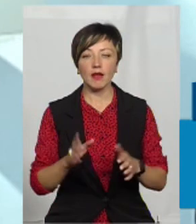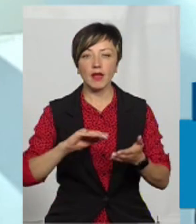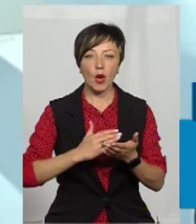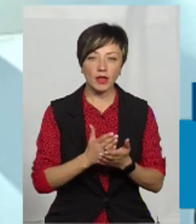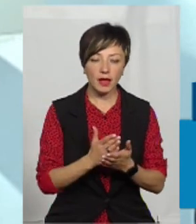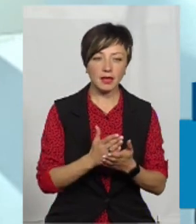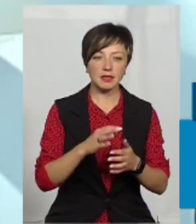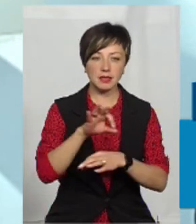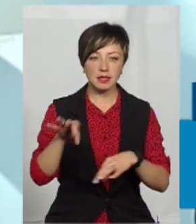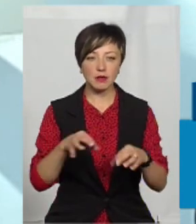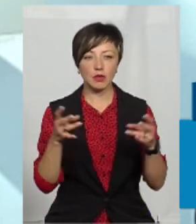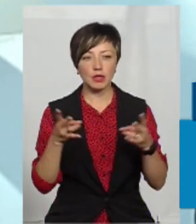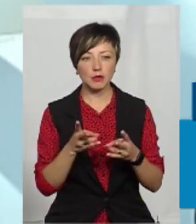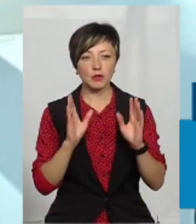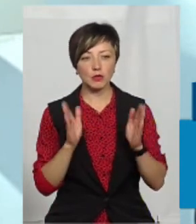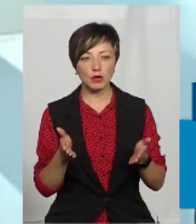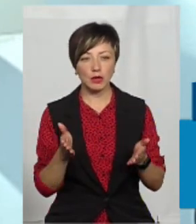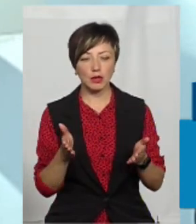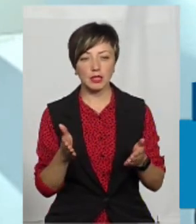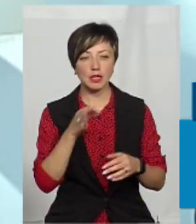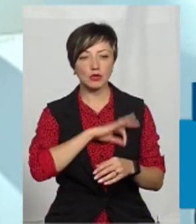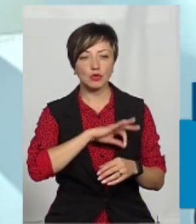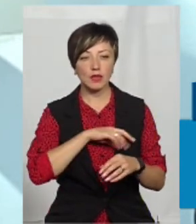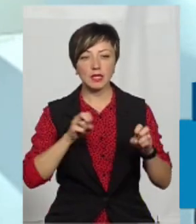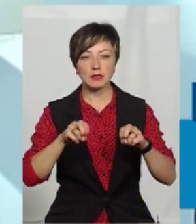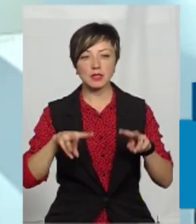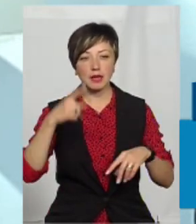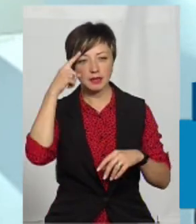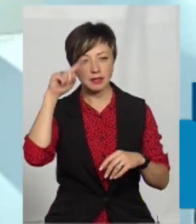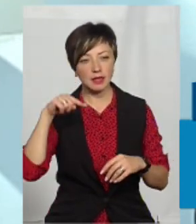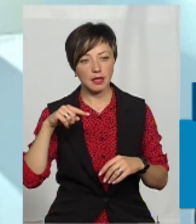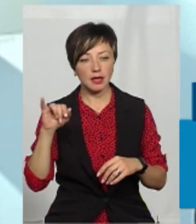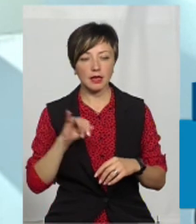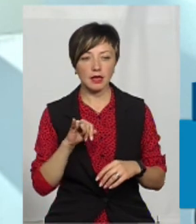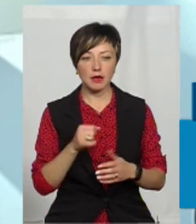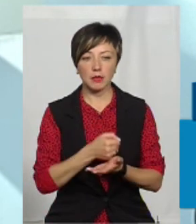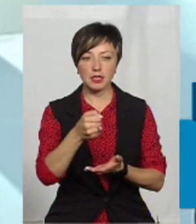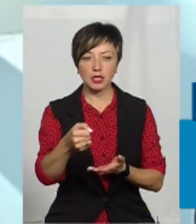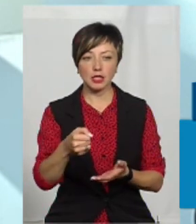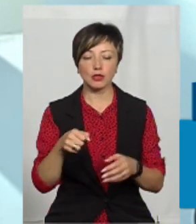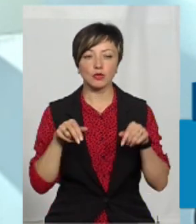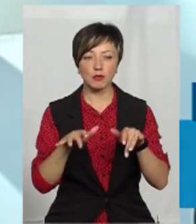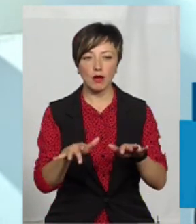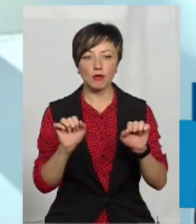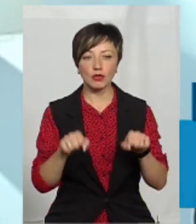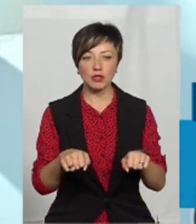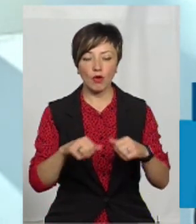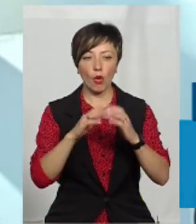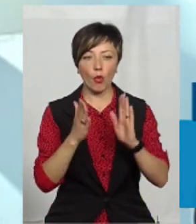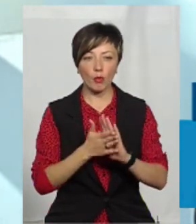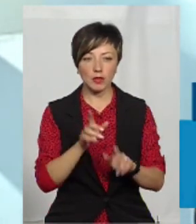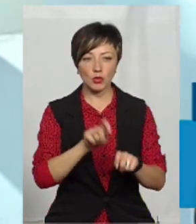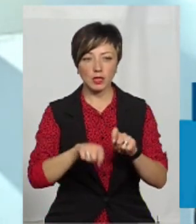геодезії. Можливо, потрібно буде застосувати спеціальні знання і призначити по справі, можливо, навіть